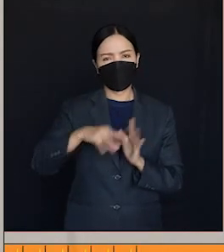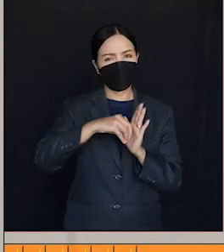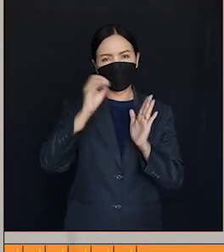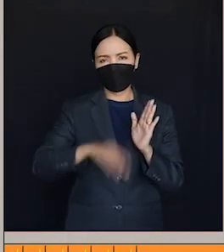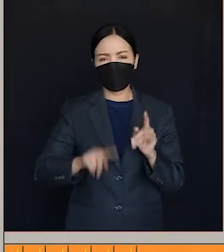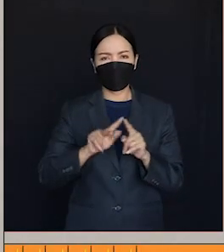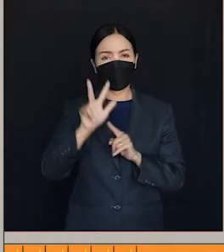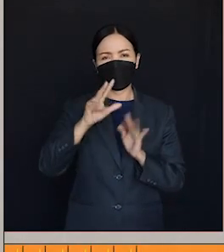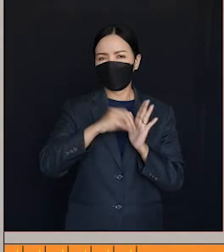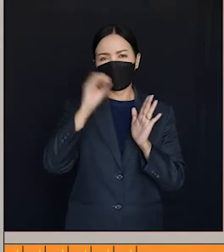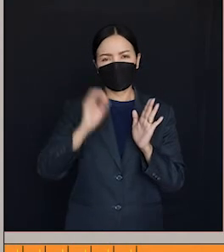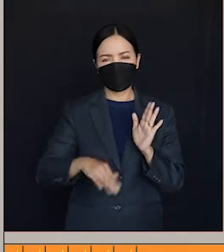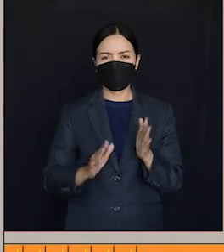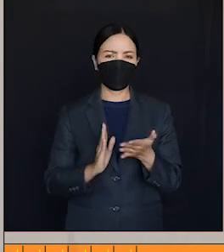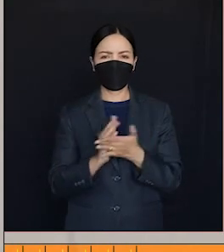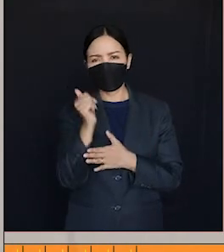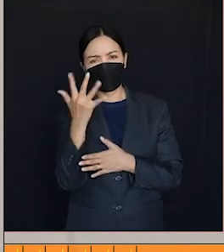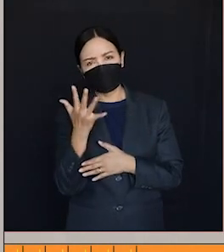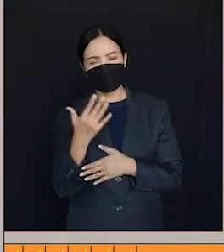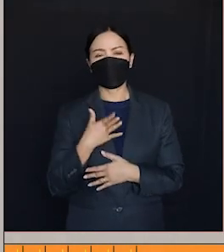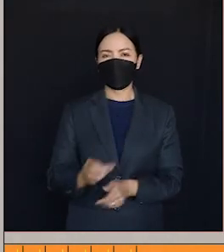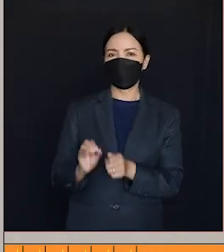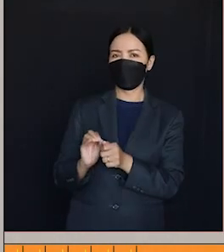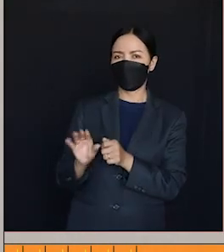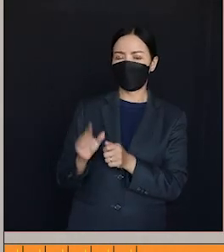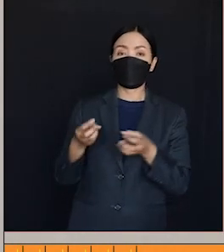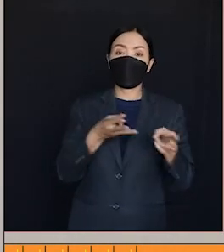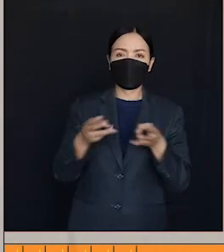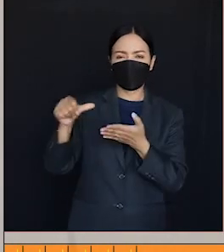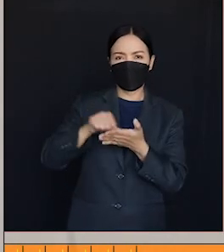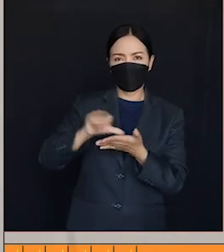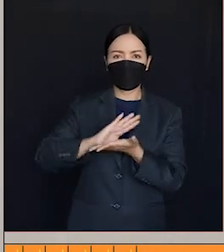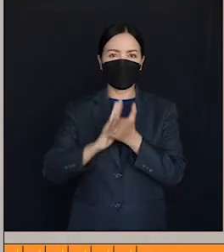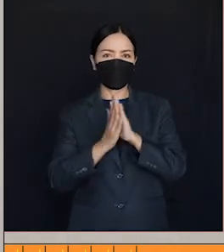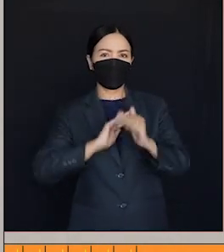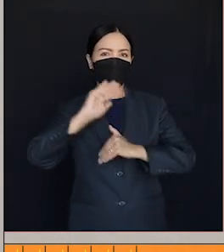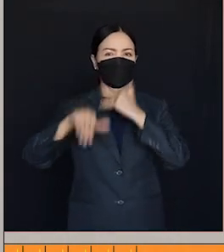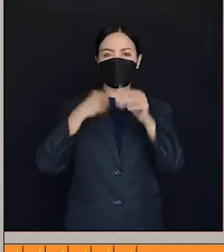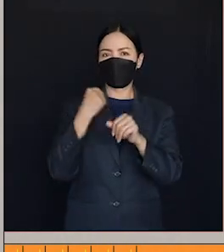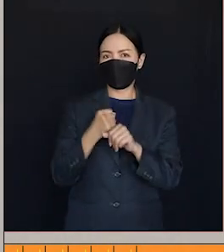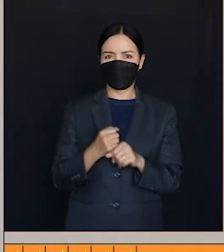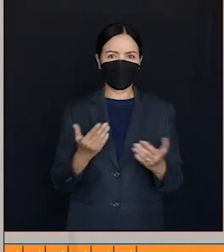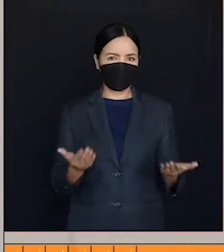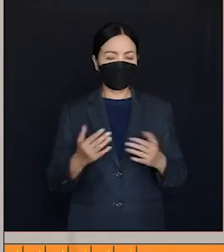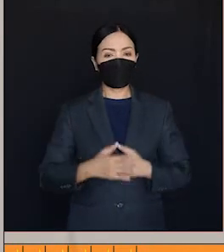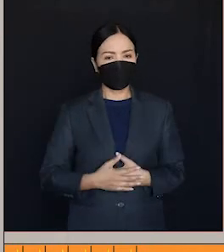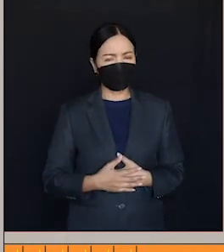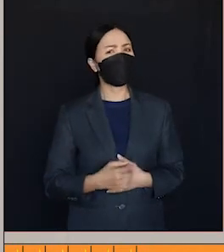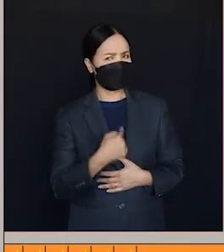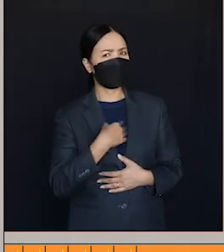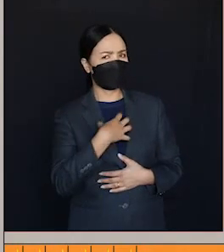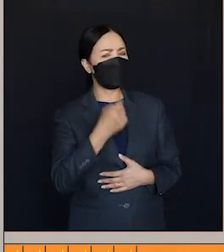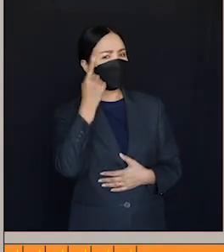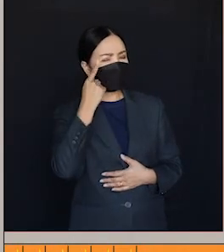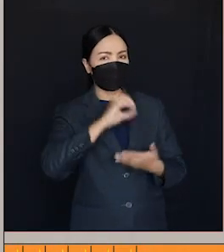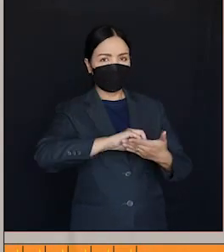านข้อสามไม่ผ่านแล้วเราก็จะบอกว่าเอาละแก้ยังไงค่ะ อย่างเงี้ยค่ะน้องพีทพี่อยากรู้ว่าโ